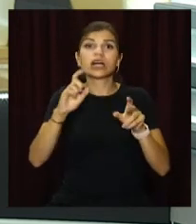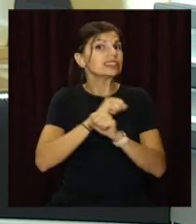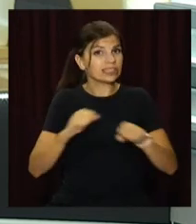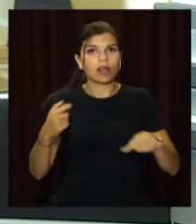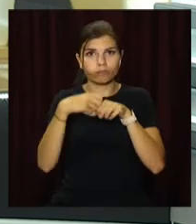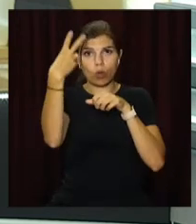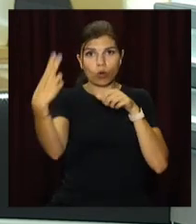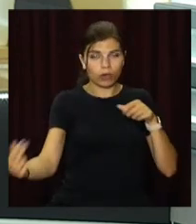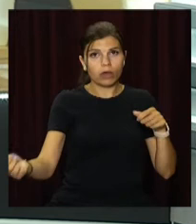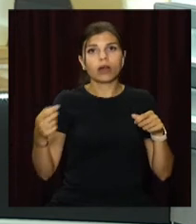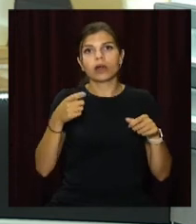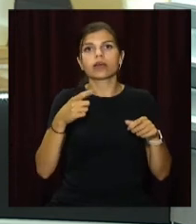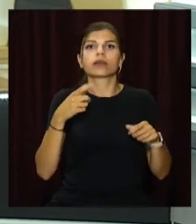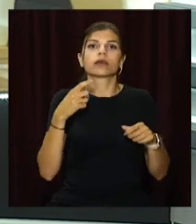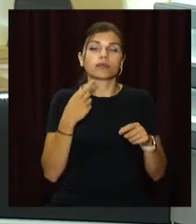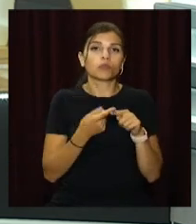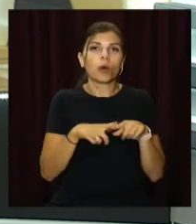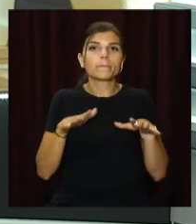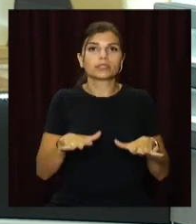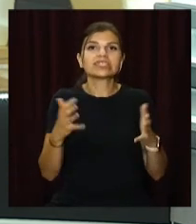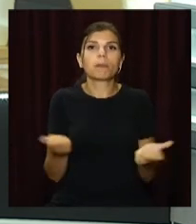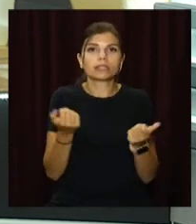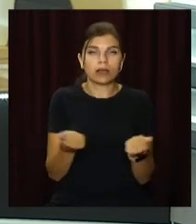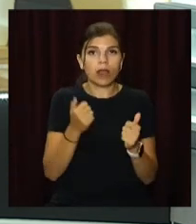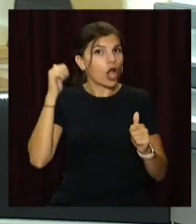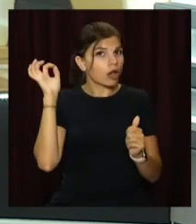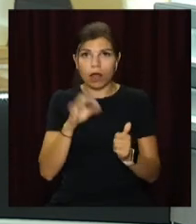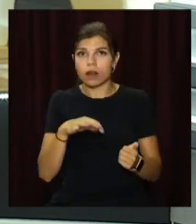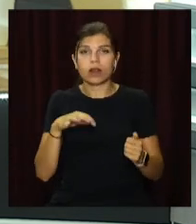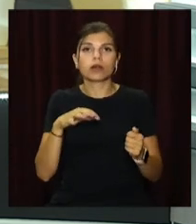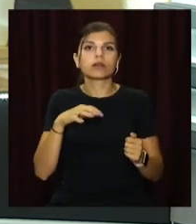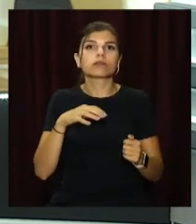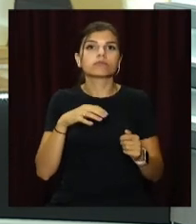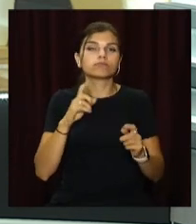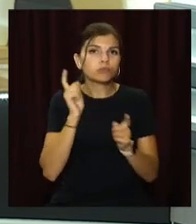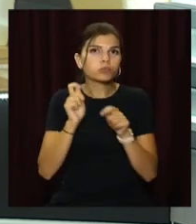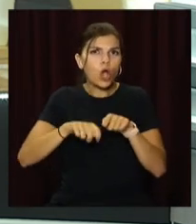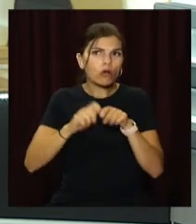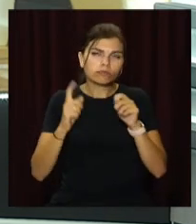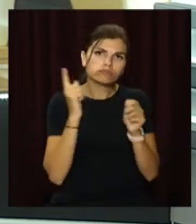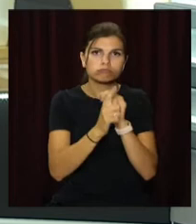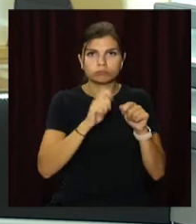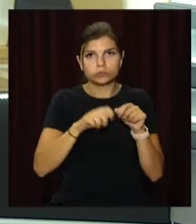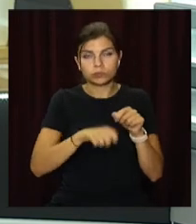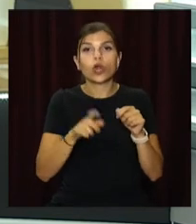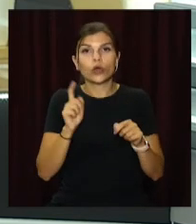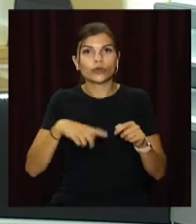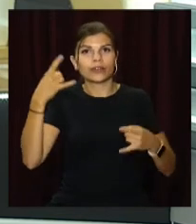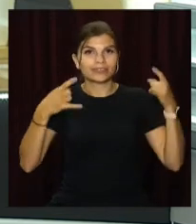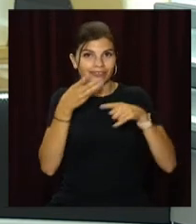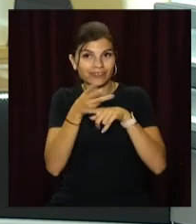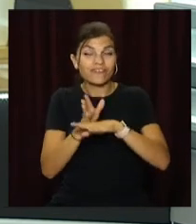пляжах, заходять у воду на підпитку. Тому місцеві рятувальники регулярно проводять профілактичні рейди. До одного з них долучилася і знімальна